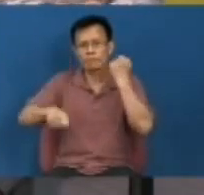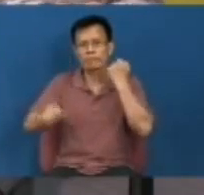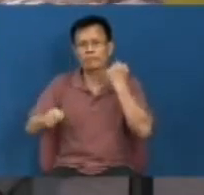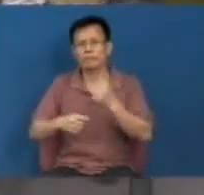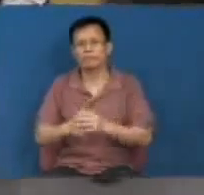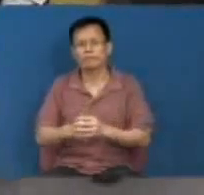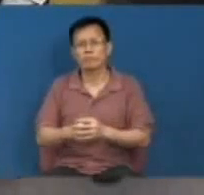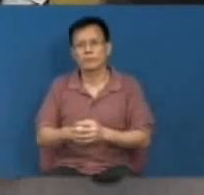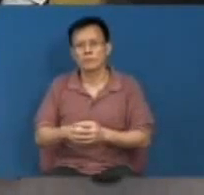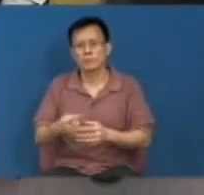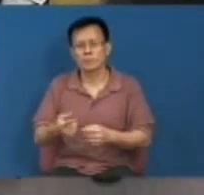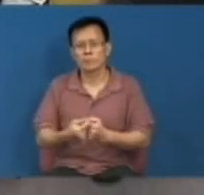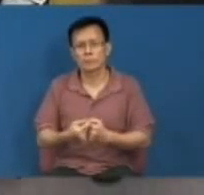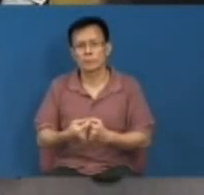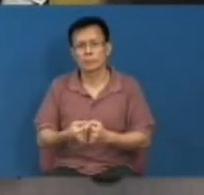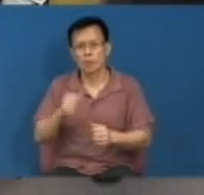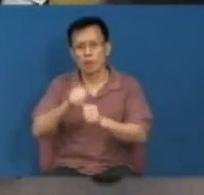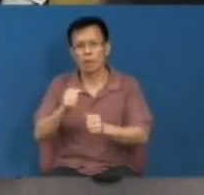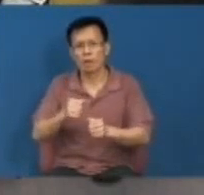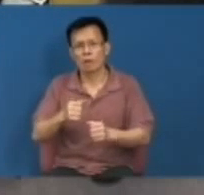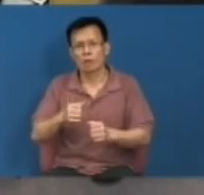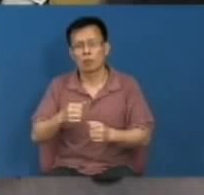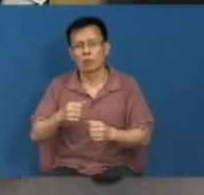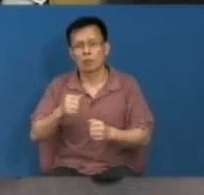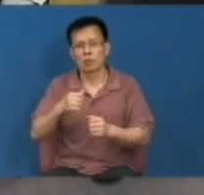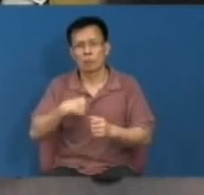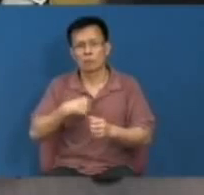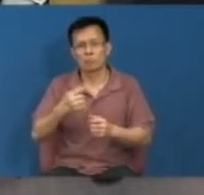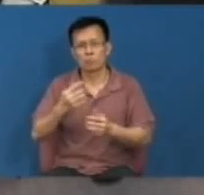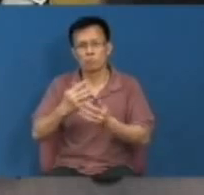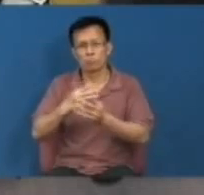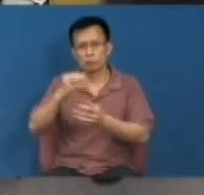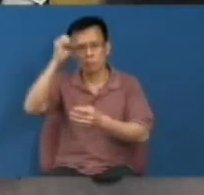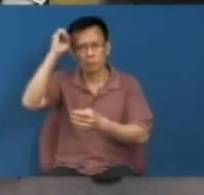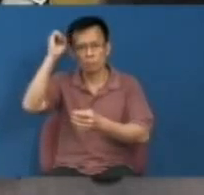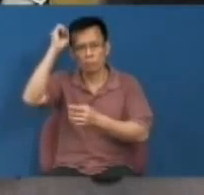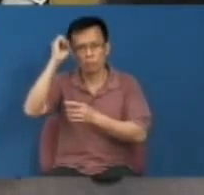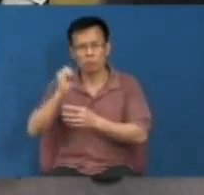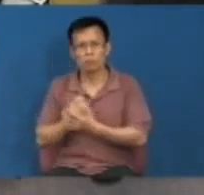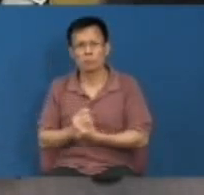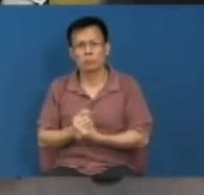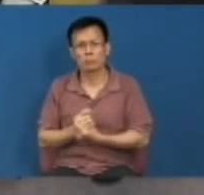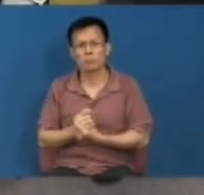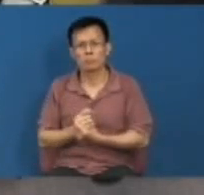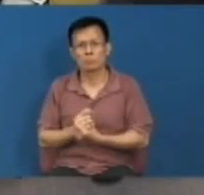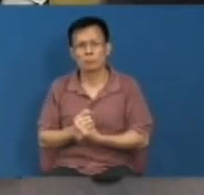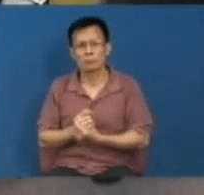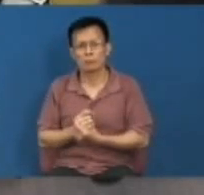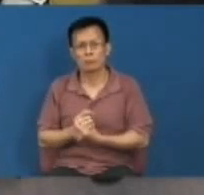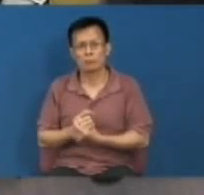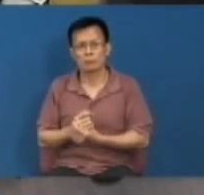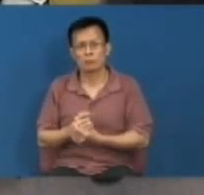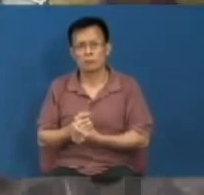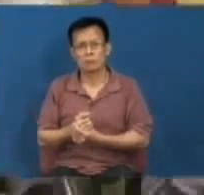民冇錢啫嘛。 咩都唔識。 佢用佢用公家嘅錢同我哋打官司。佢我哋唔會夠佢哋打嘅